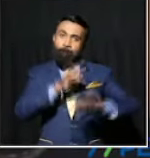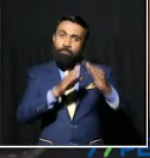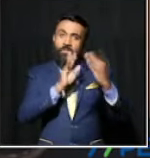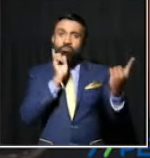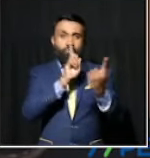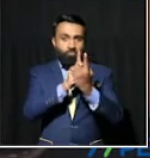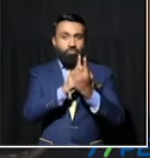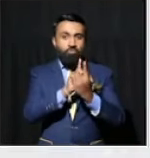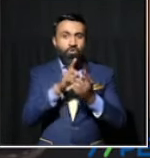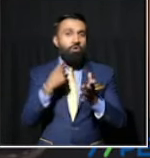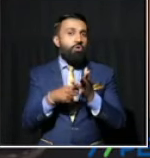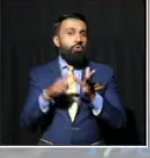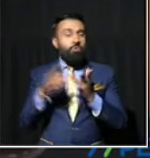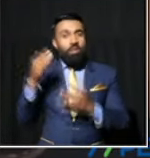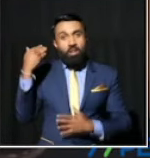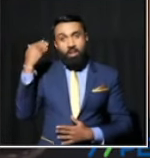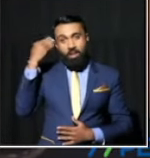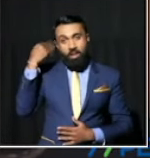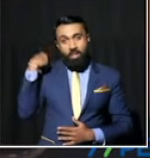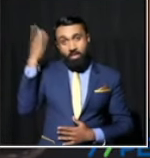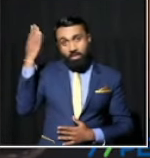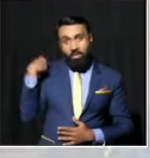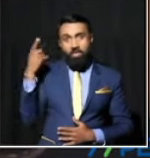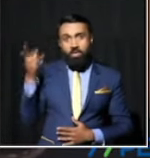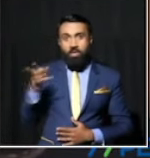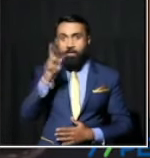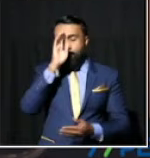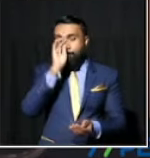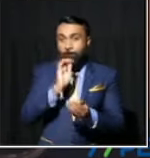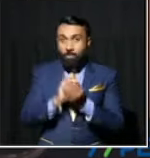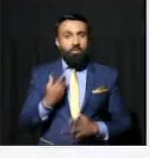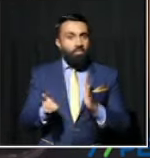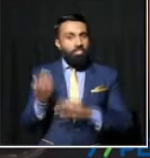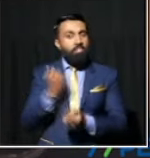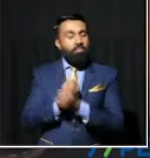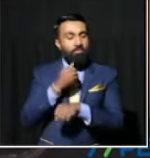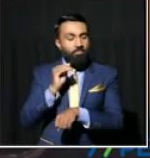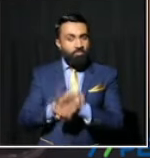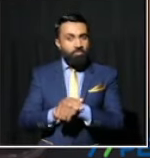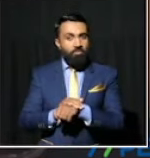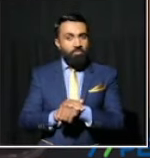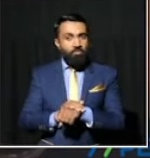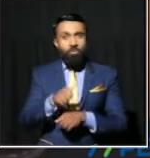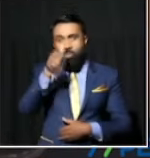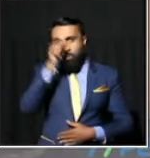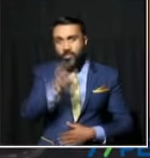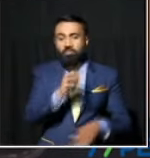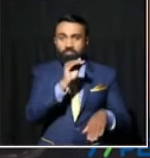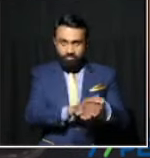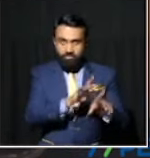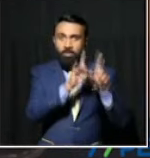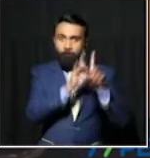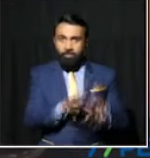රොෂාන් අයියා කල්පනාවෙන් ඔයාට පරිගැණීමක් මෙතන යටින් යනවා. එතුමා ඒක එතුමත් මට කිව්වා. මම හොරකමල්ලලා දුන්නාට මේකද කරන්නේ?